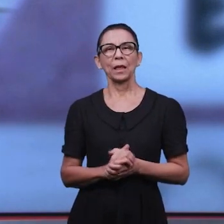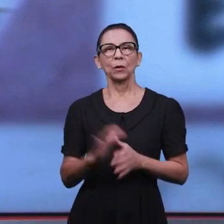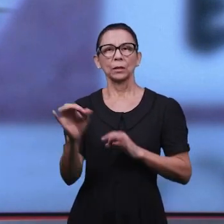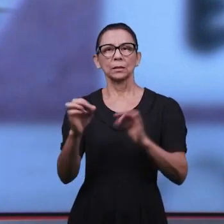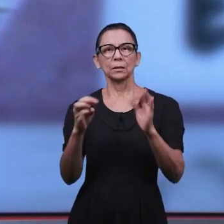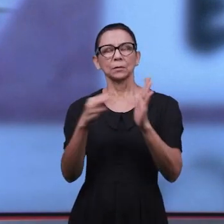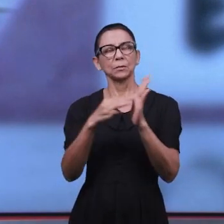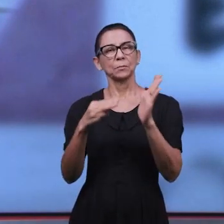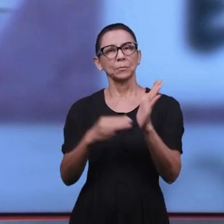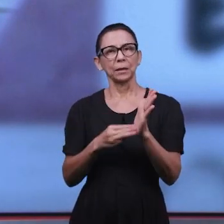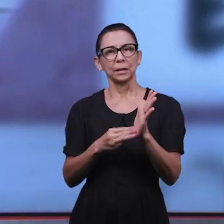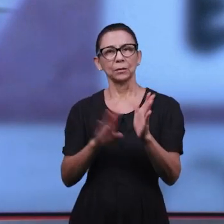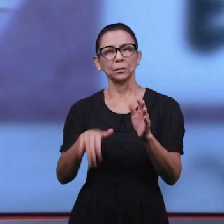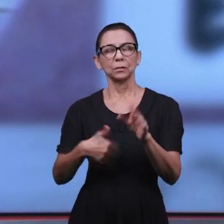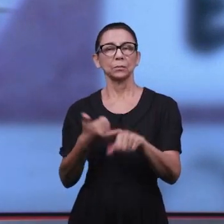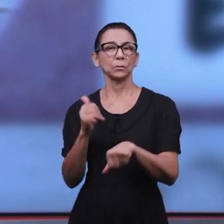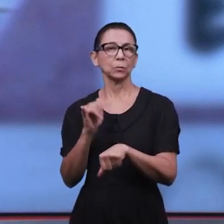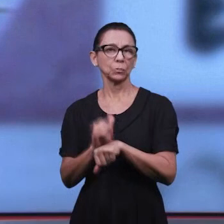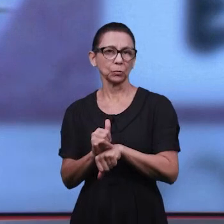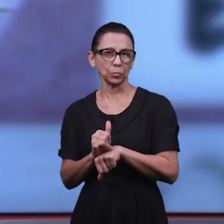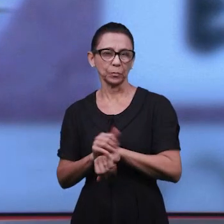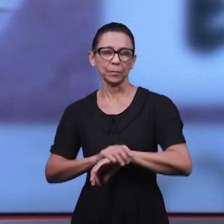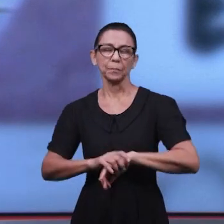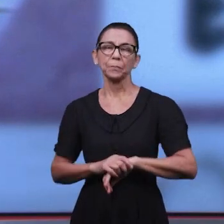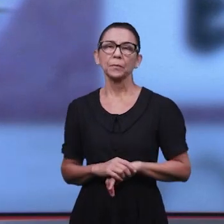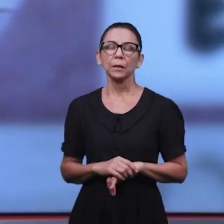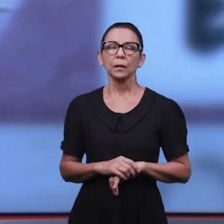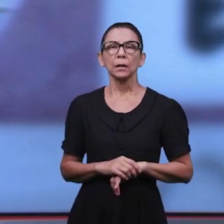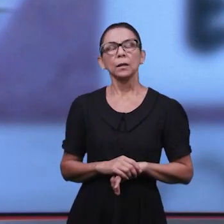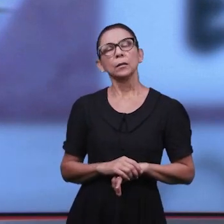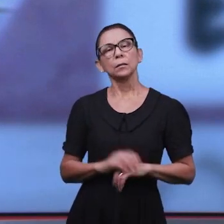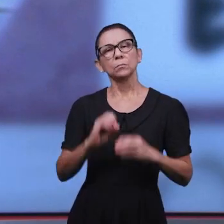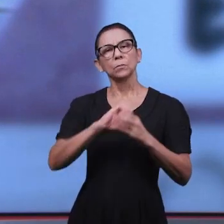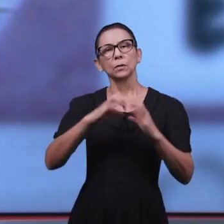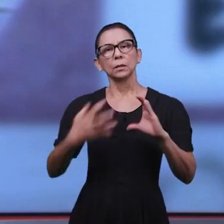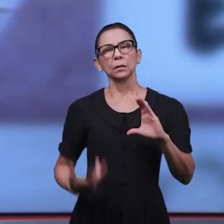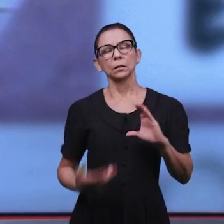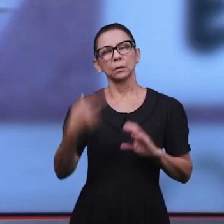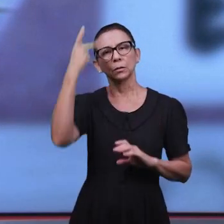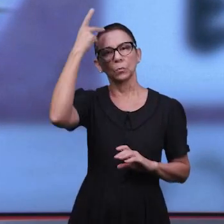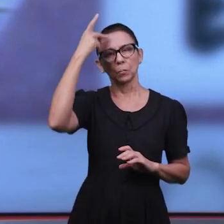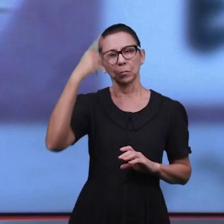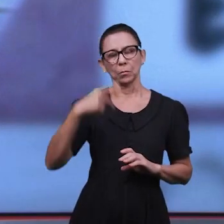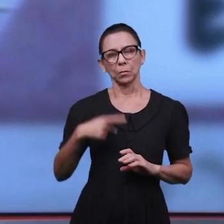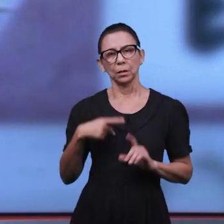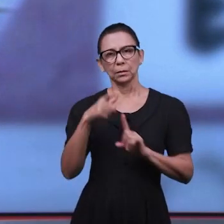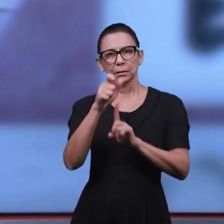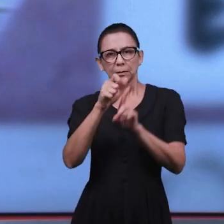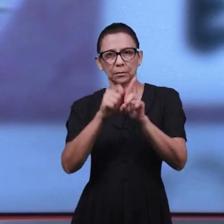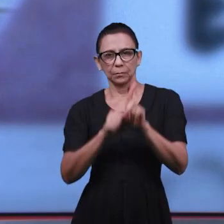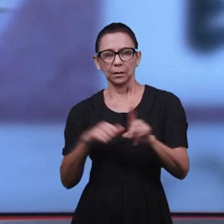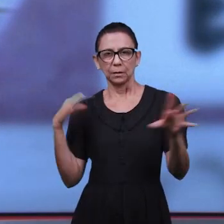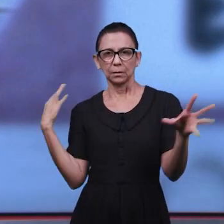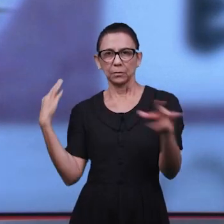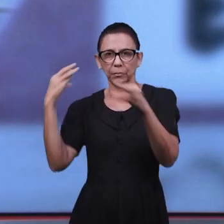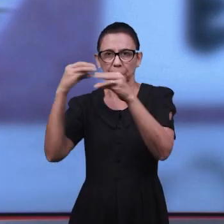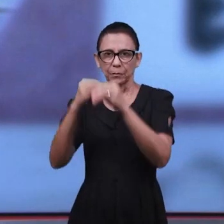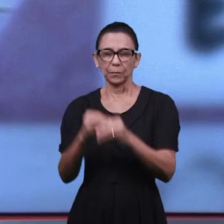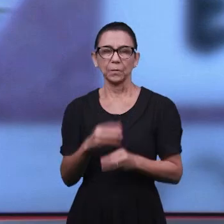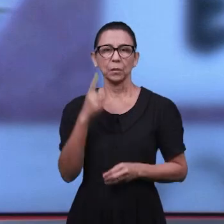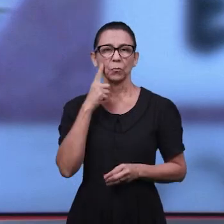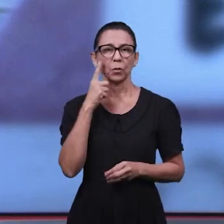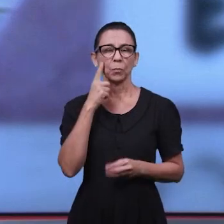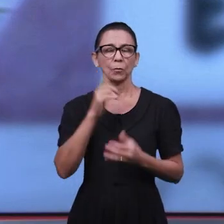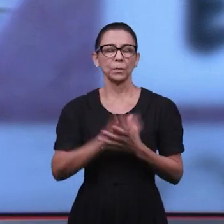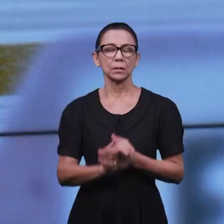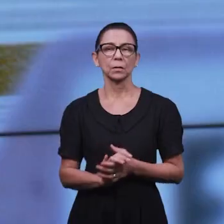et assistez. Pour conclure cette thématique, la formation du caractère humain, ce mois, nous allons parler sur